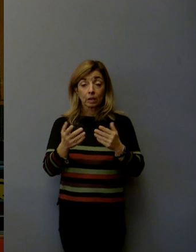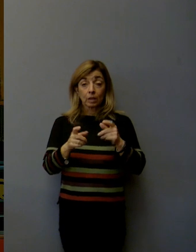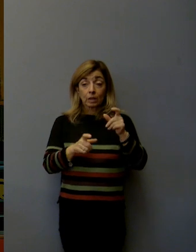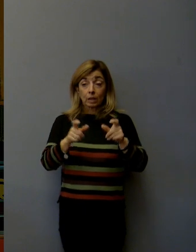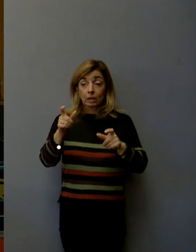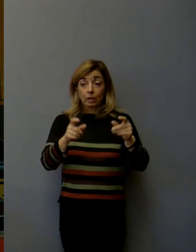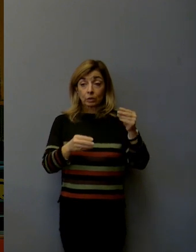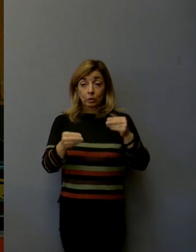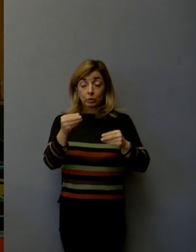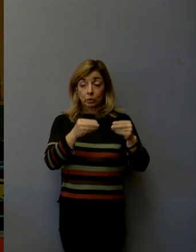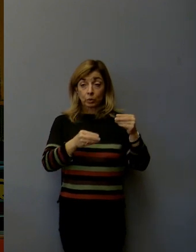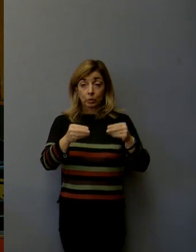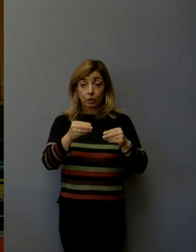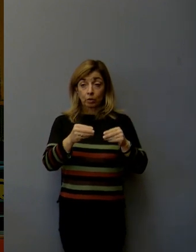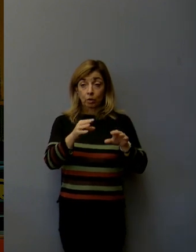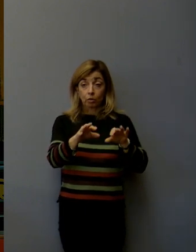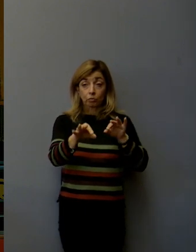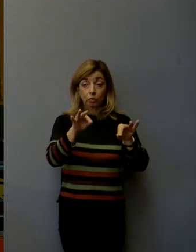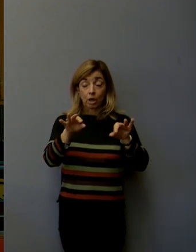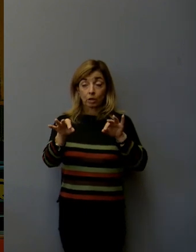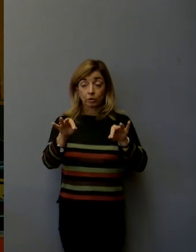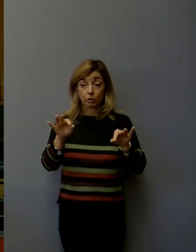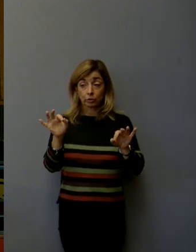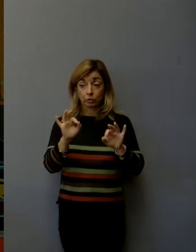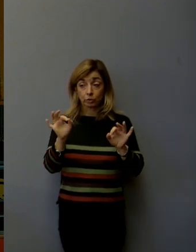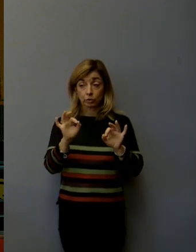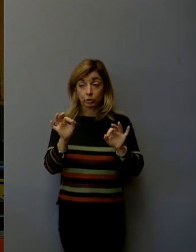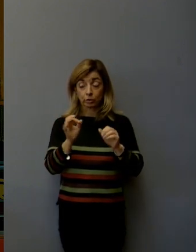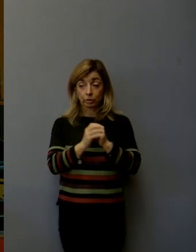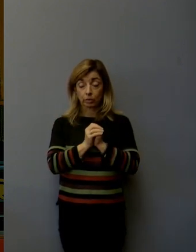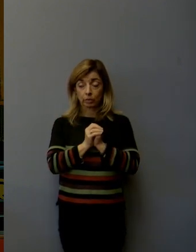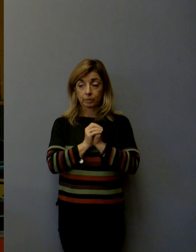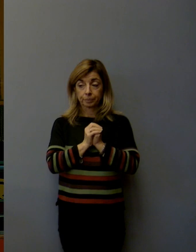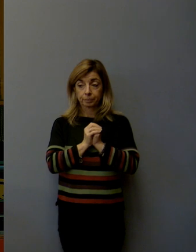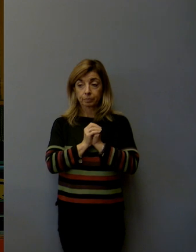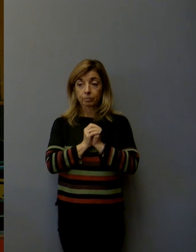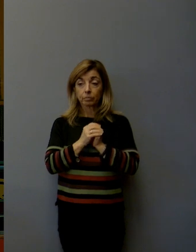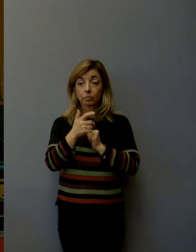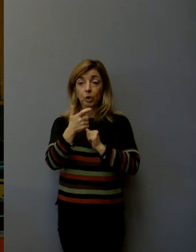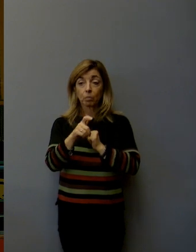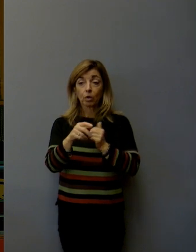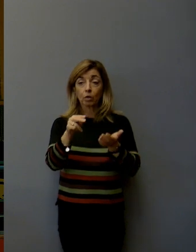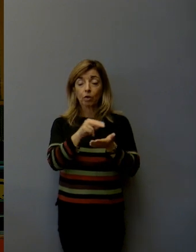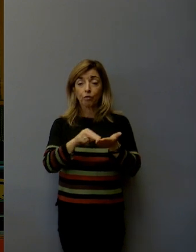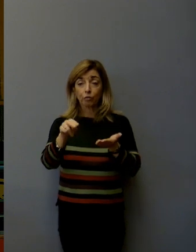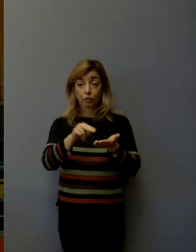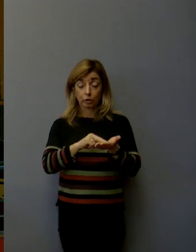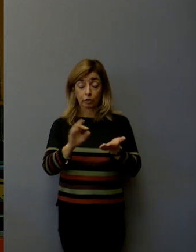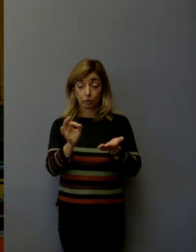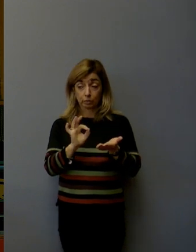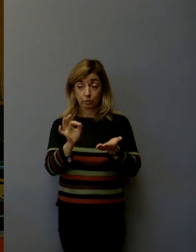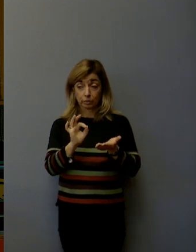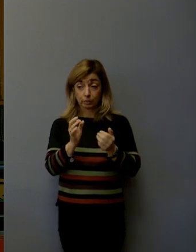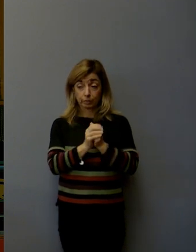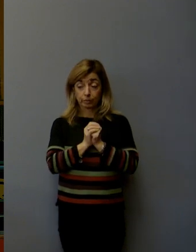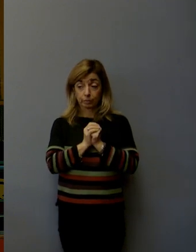diciamo designati perché non c'è stata ancora nessun tipo di votazione Non può